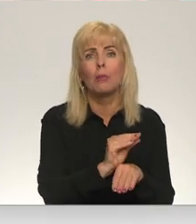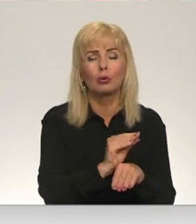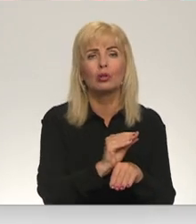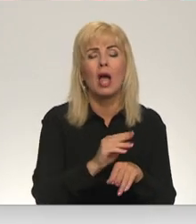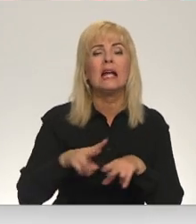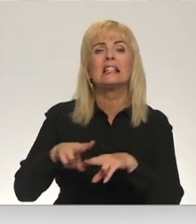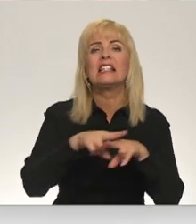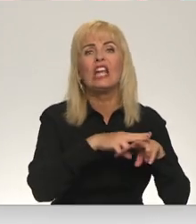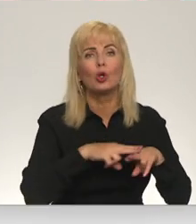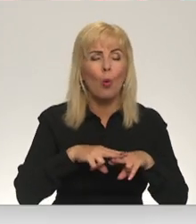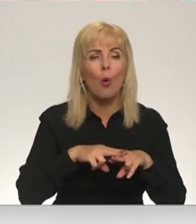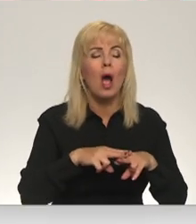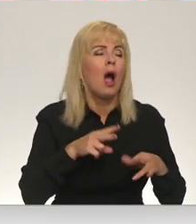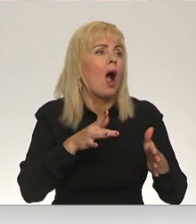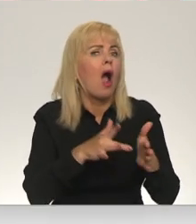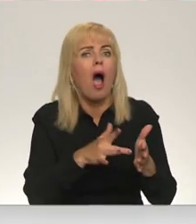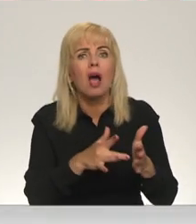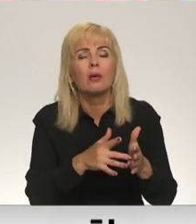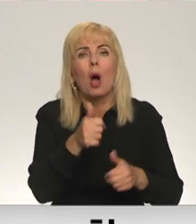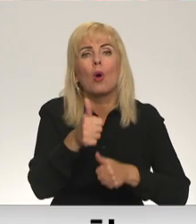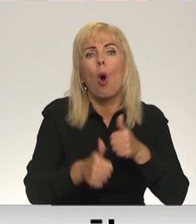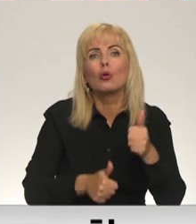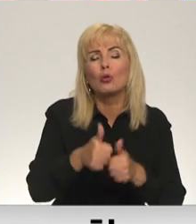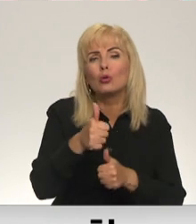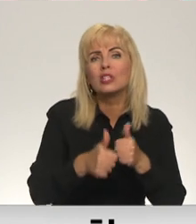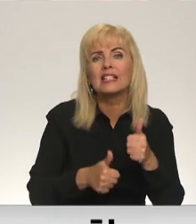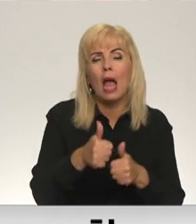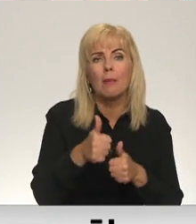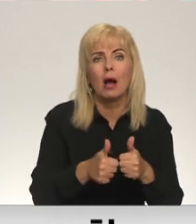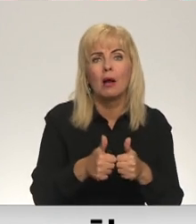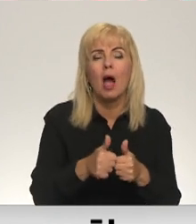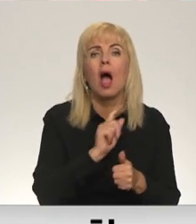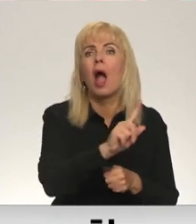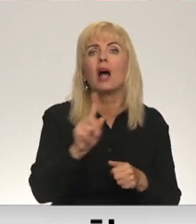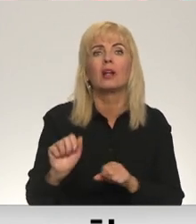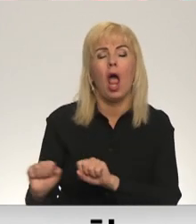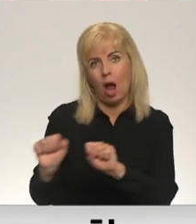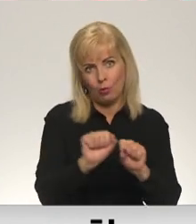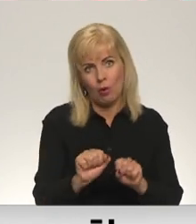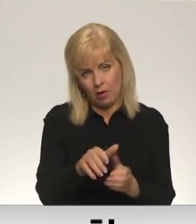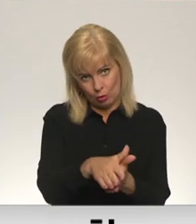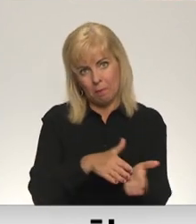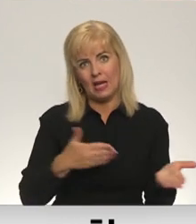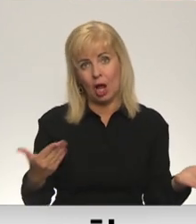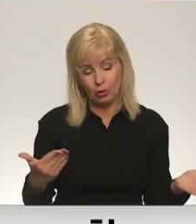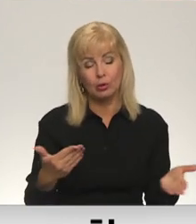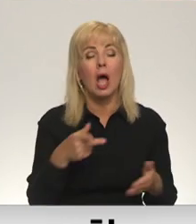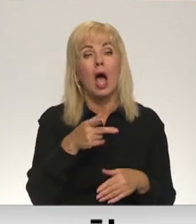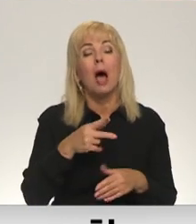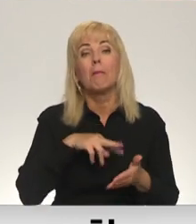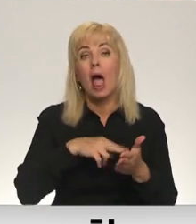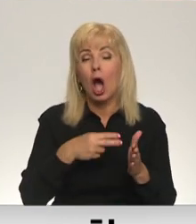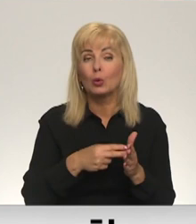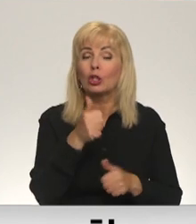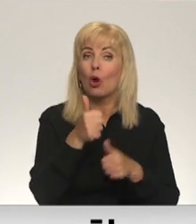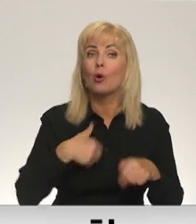cirku ar kaut kādiem konkursiem katrai apkopējai, piedodiet. Ieceri par konkursiem